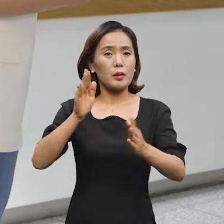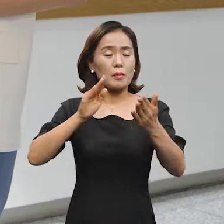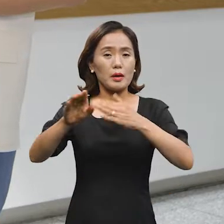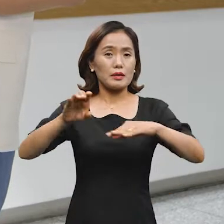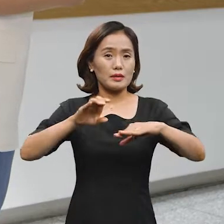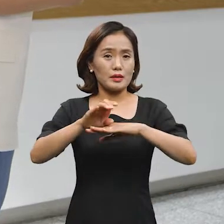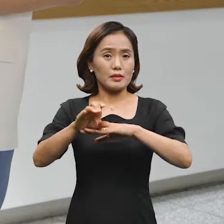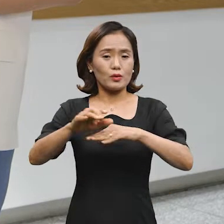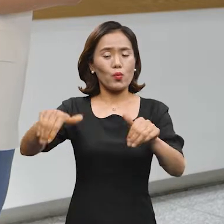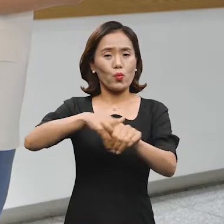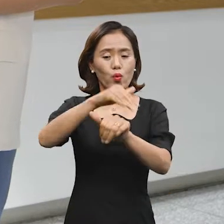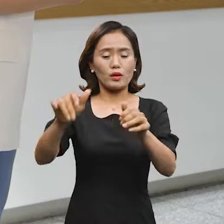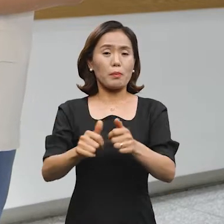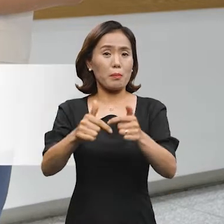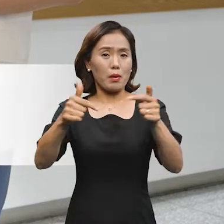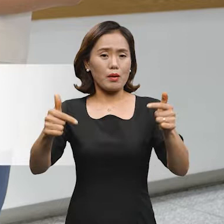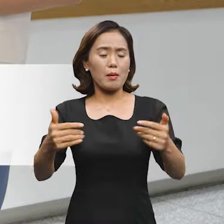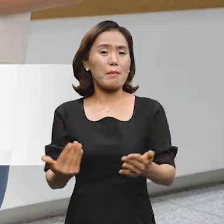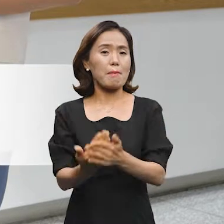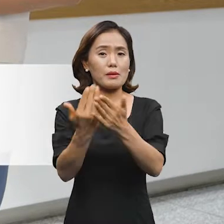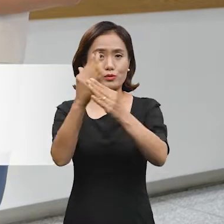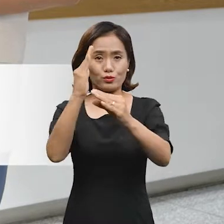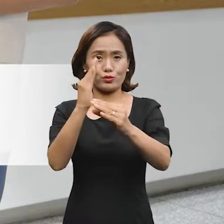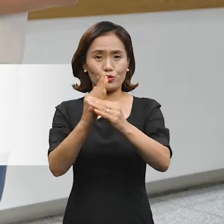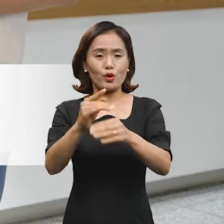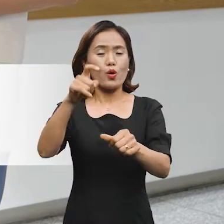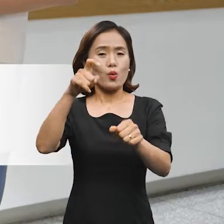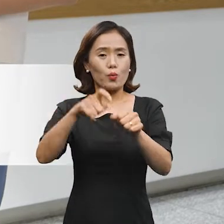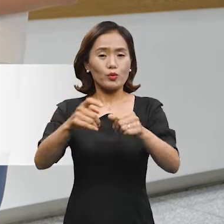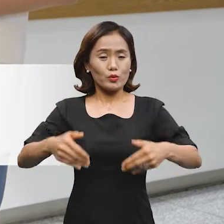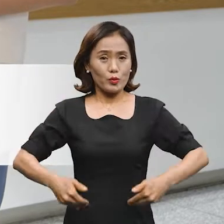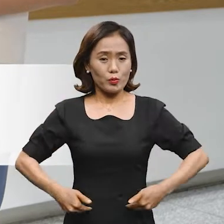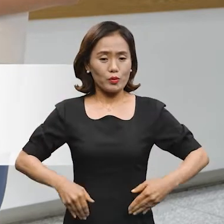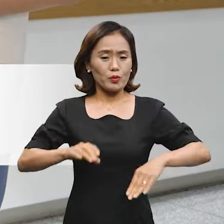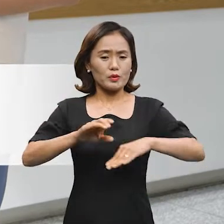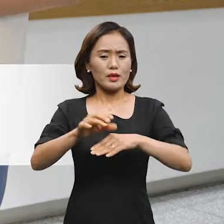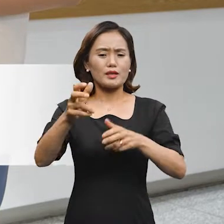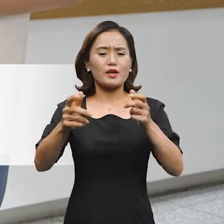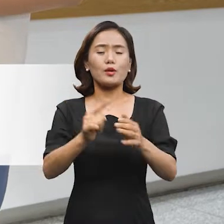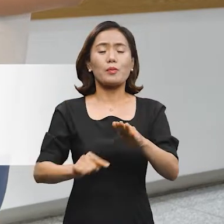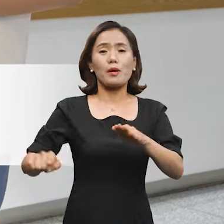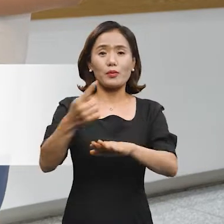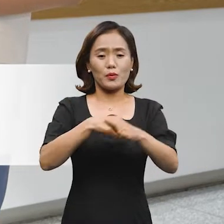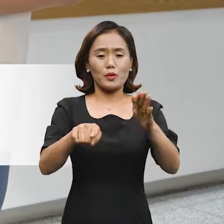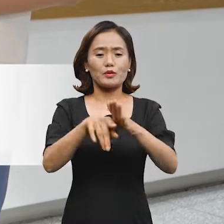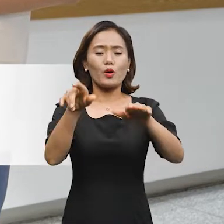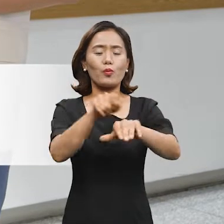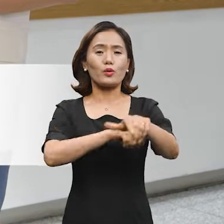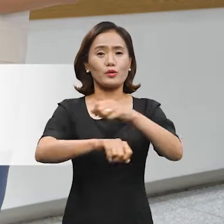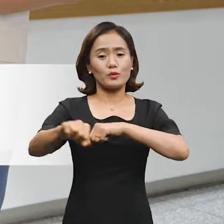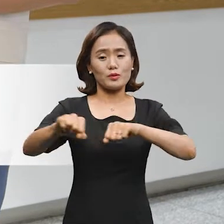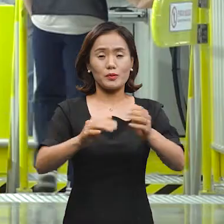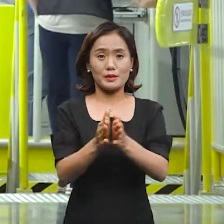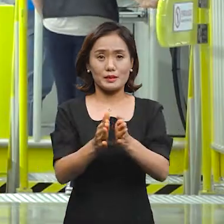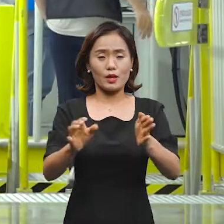광주시가 미래자동차 생태계 확장으로 급성장하고 있는 목적기반차 산업을 선도하기 위해 본격